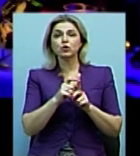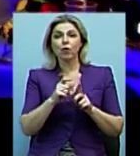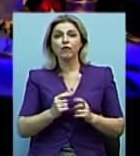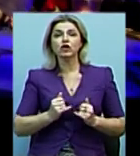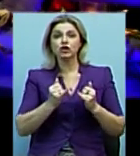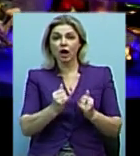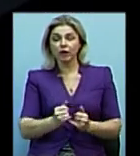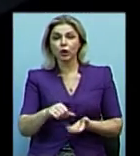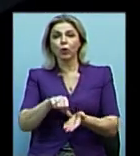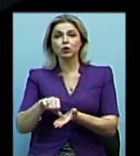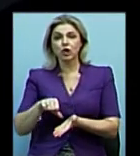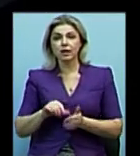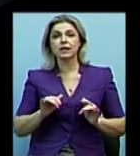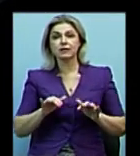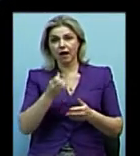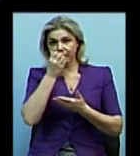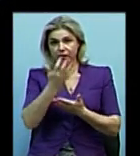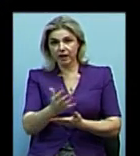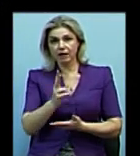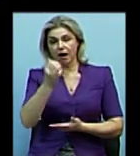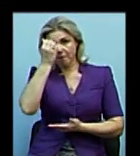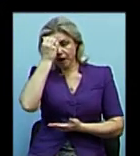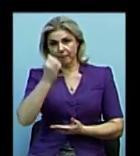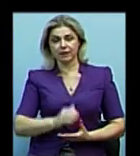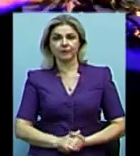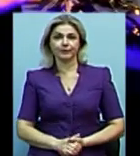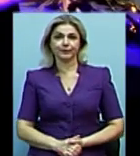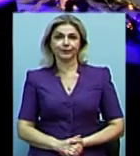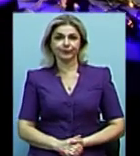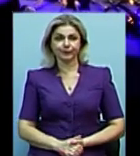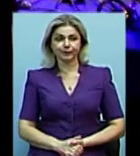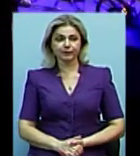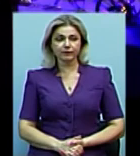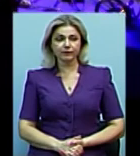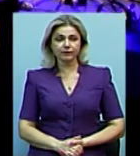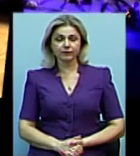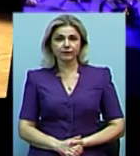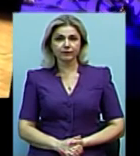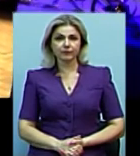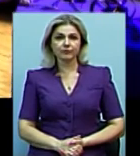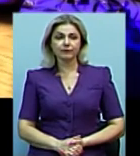шани, учасники заходу поклали квіти до меморіалу «Струни пам'яті».